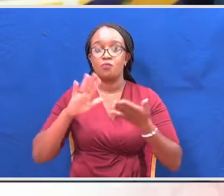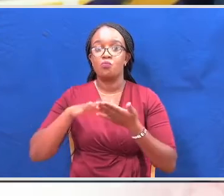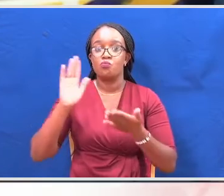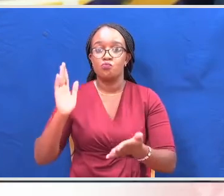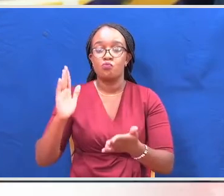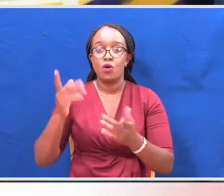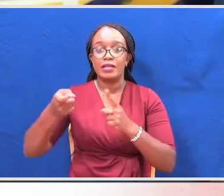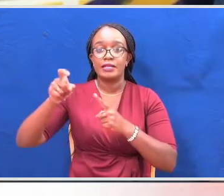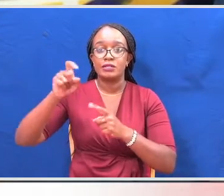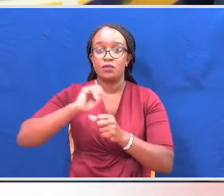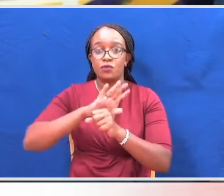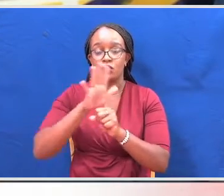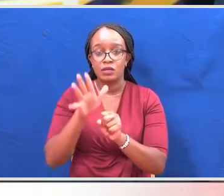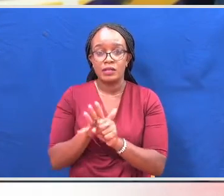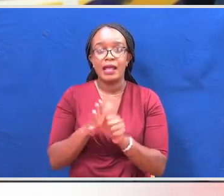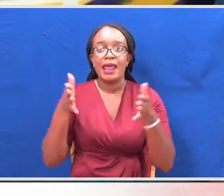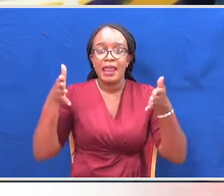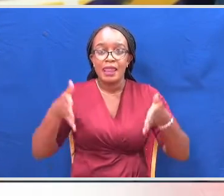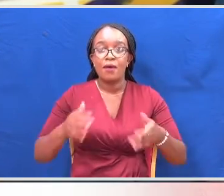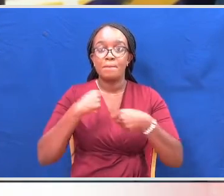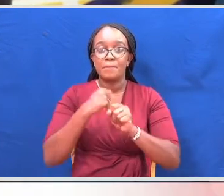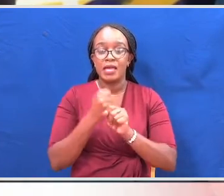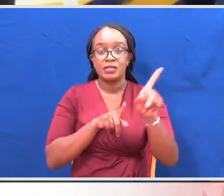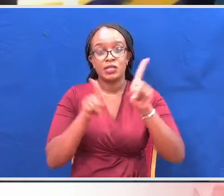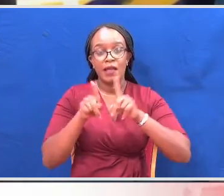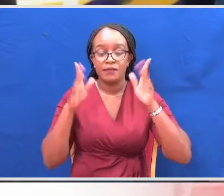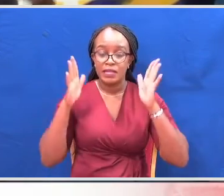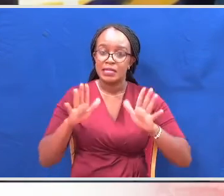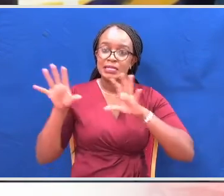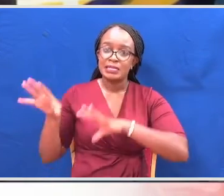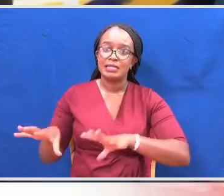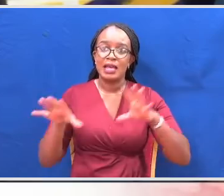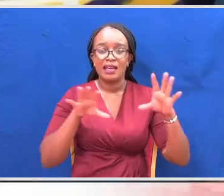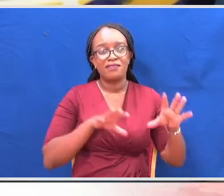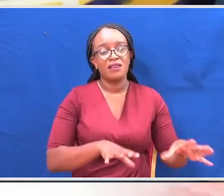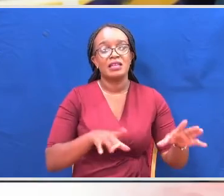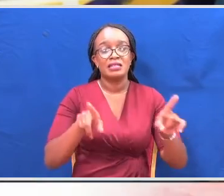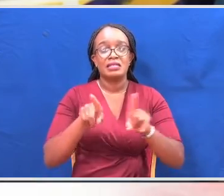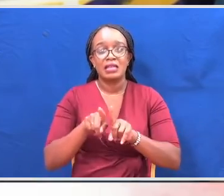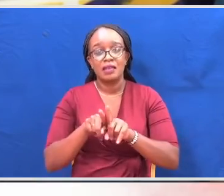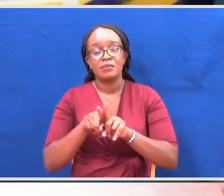vya corona imewatatiza wasafiri humu nchini, huku sekta ya uchukuzi ya umma ikizidi